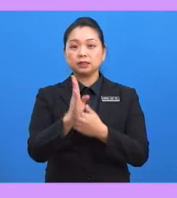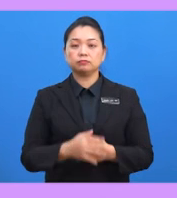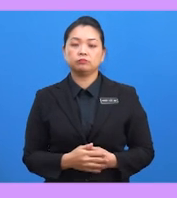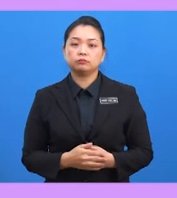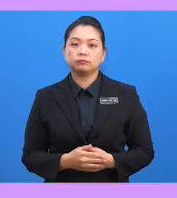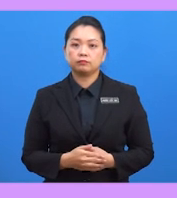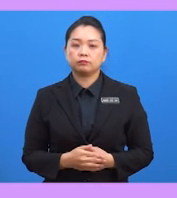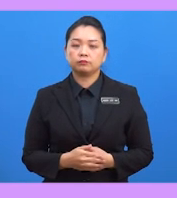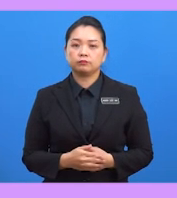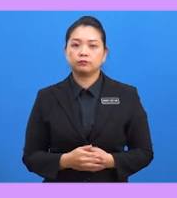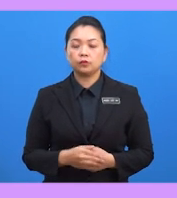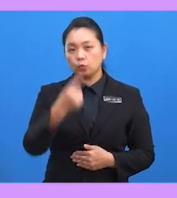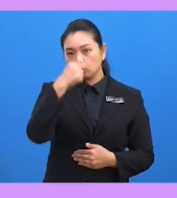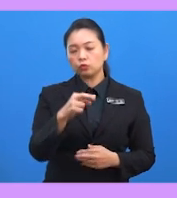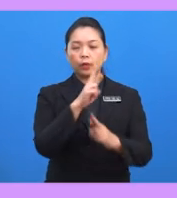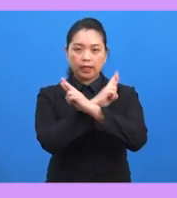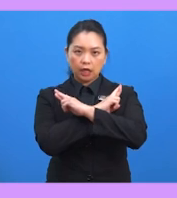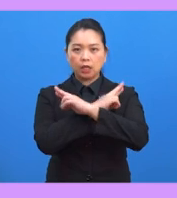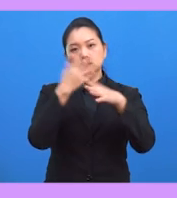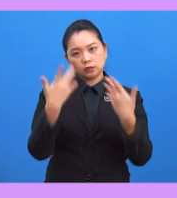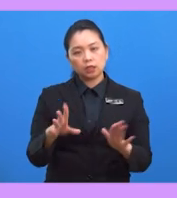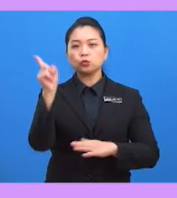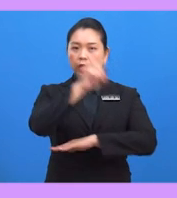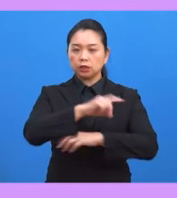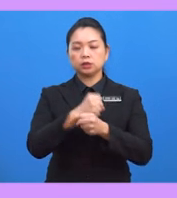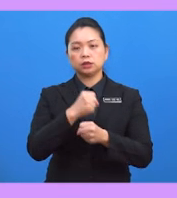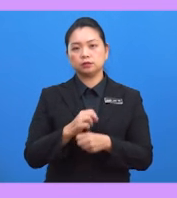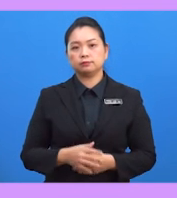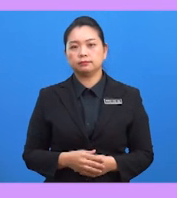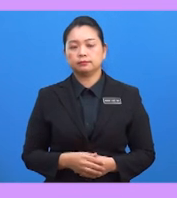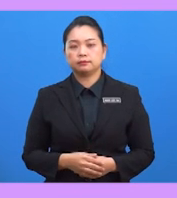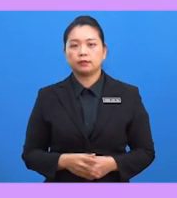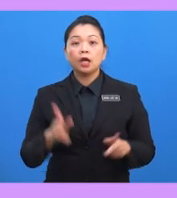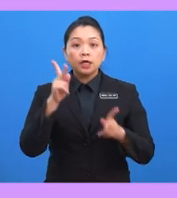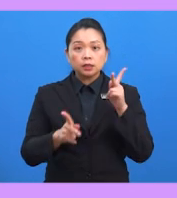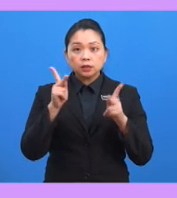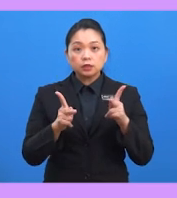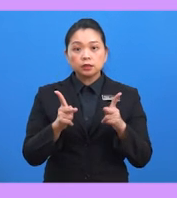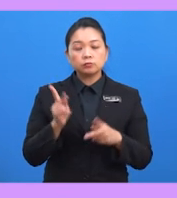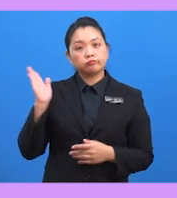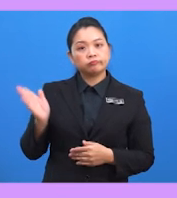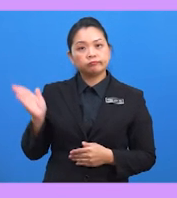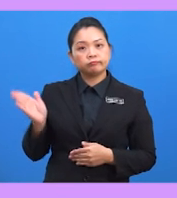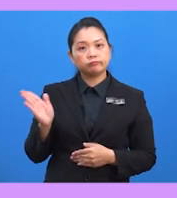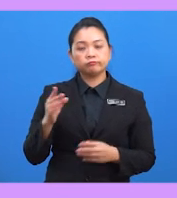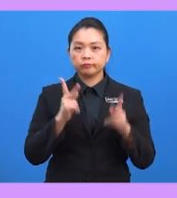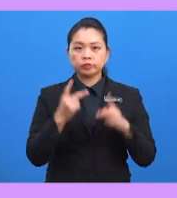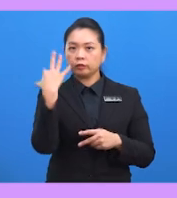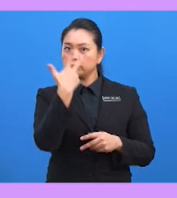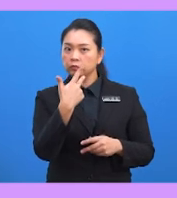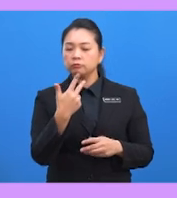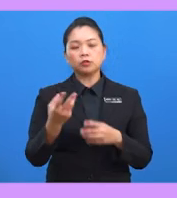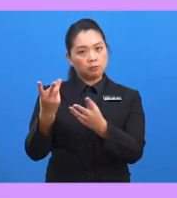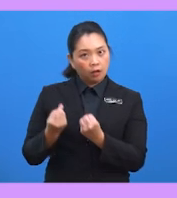rumah untuk berehat setelah seharian bekerja. Kereta mewah pula merupakan barang